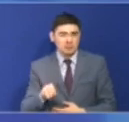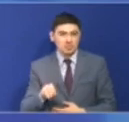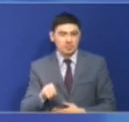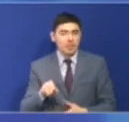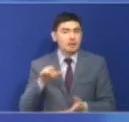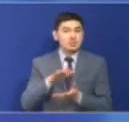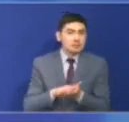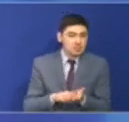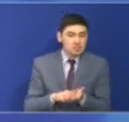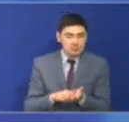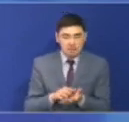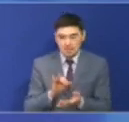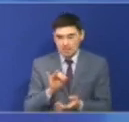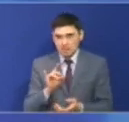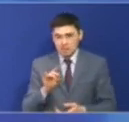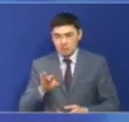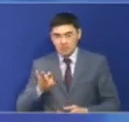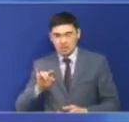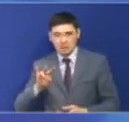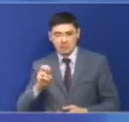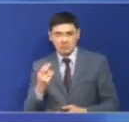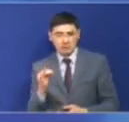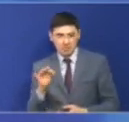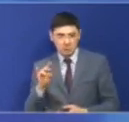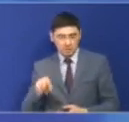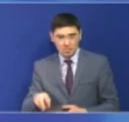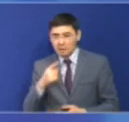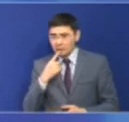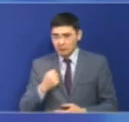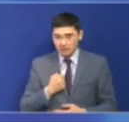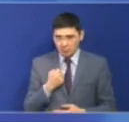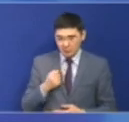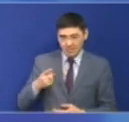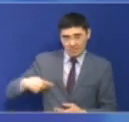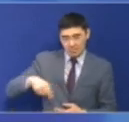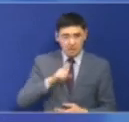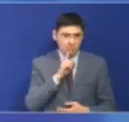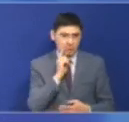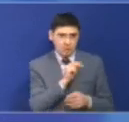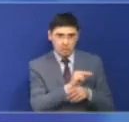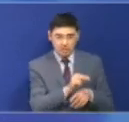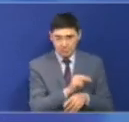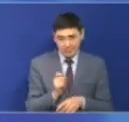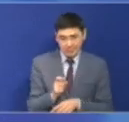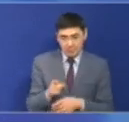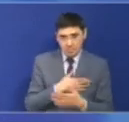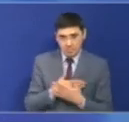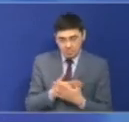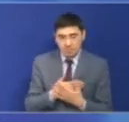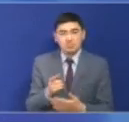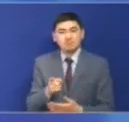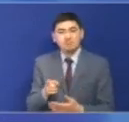мероприятия воинам-интернационалистам, принимающим активное участие в военно-патриотическом воспитании молодежи, были вручены медали, грамоты